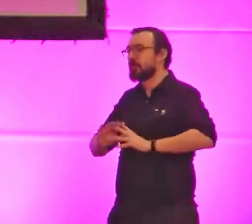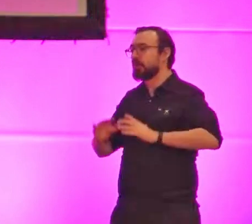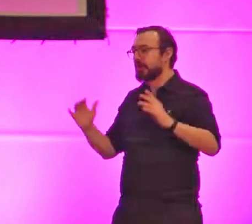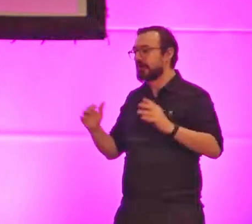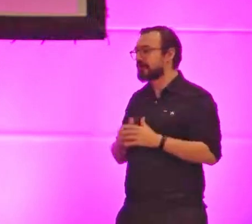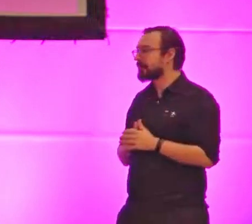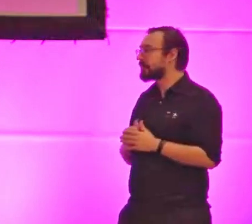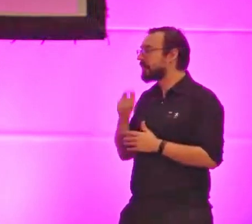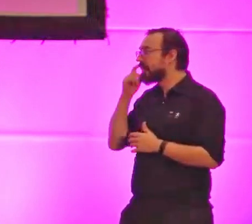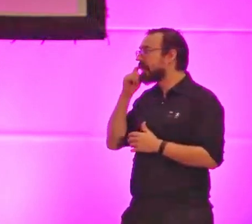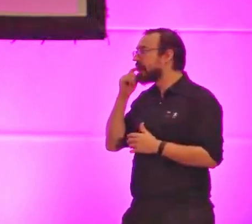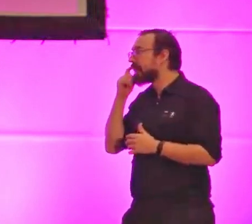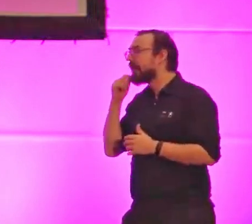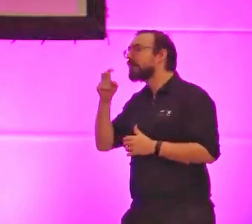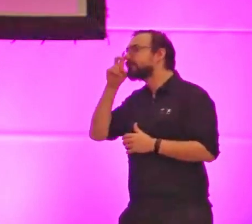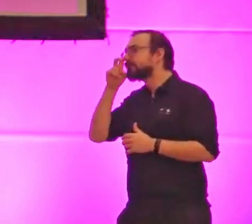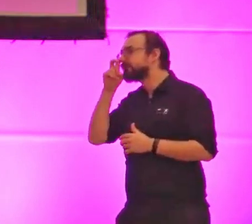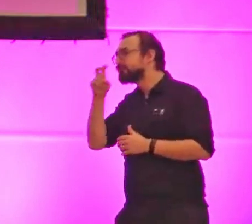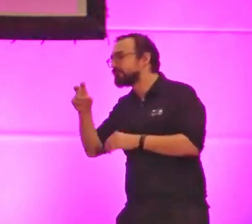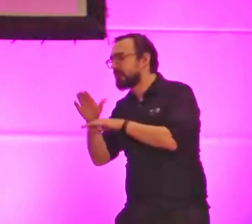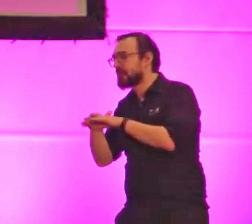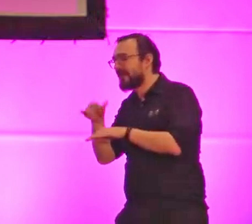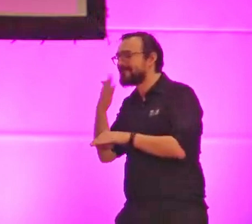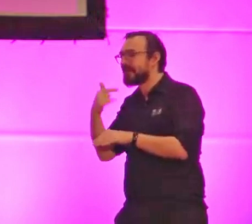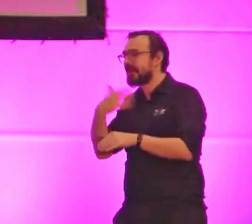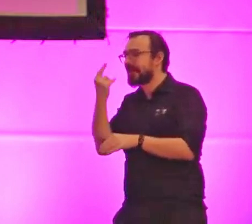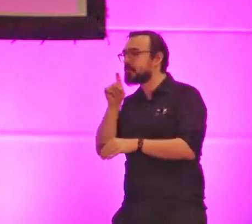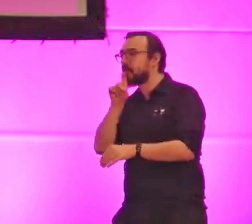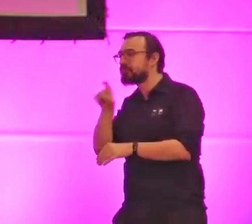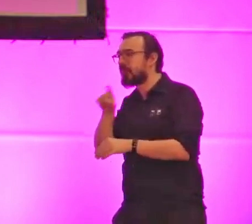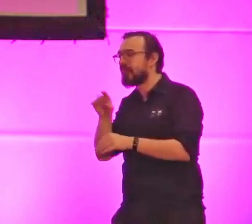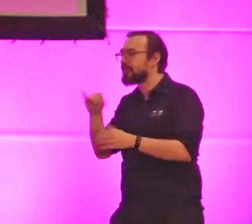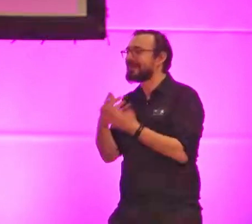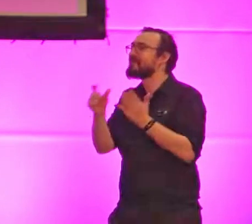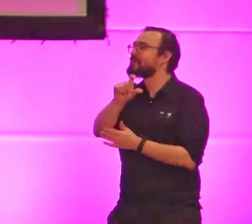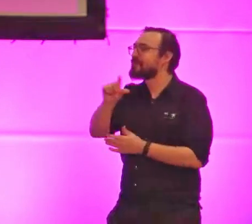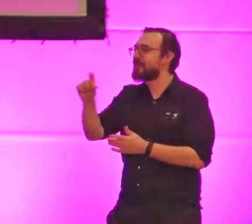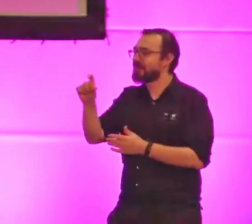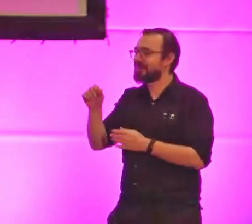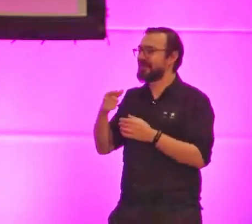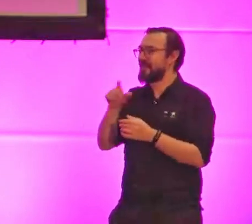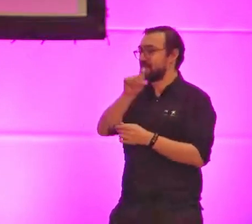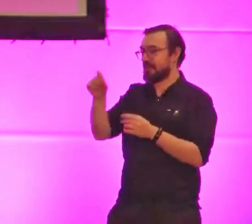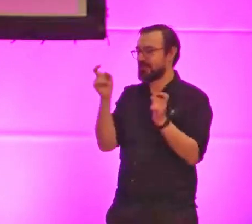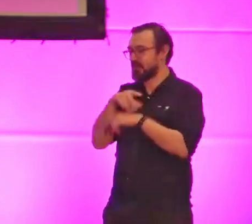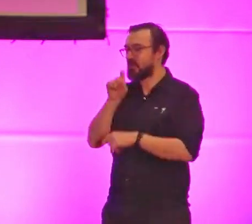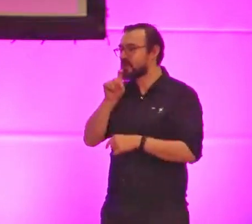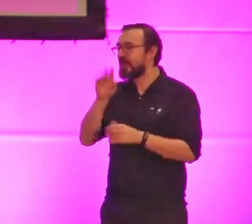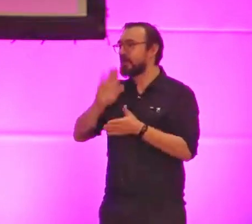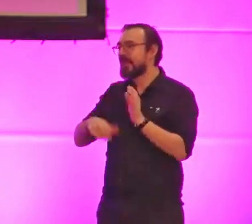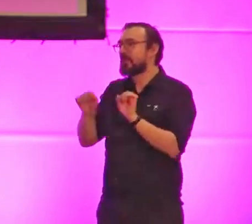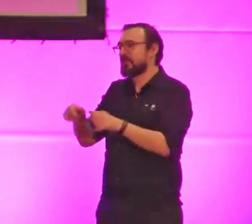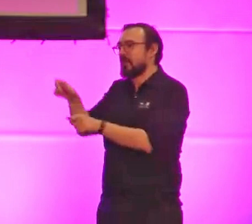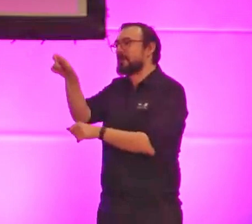ökat synen på vilka man kan åtala. Och då är det ju inte företag. Företag kan inte åtalas, utan det måste